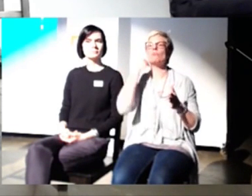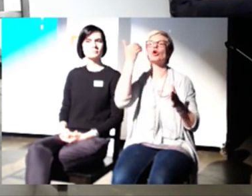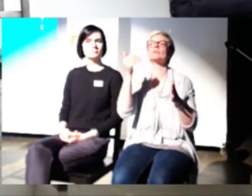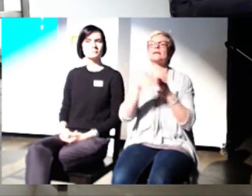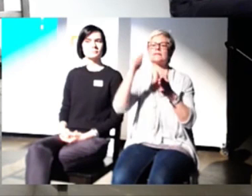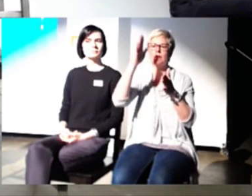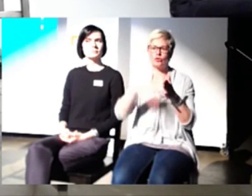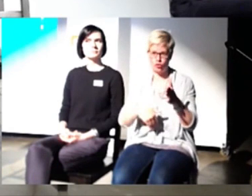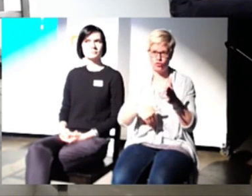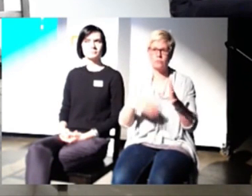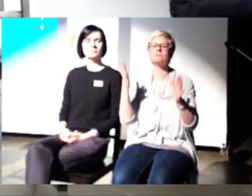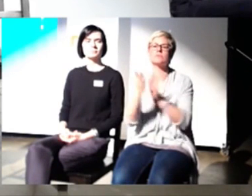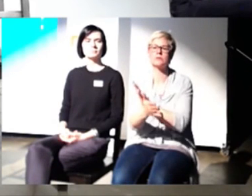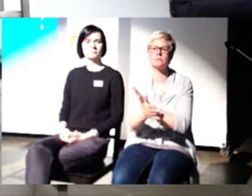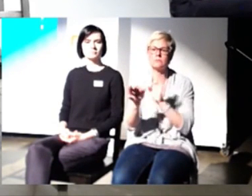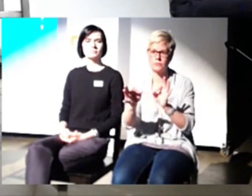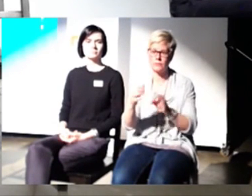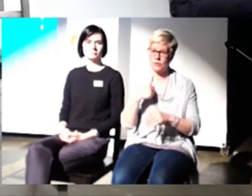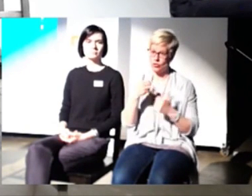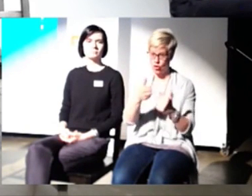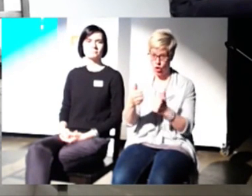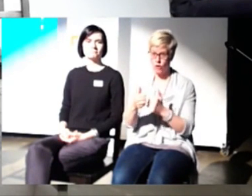esteettömäksi saavutettavaksi.